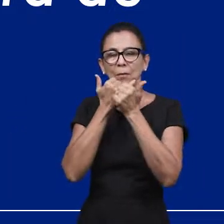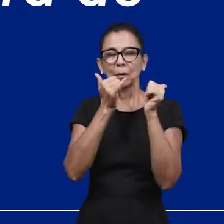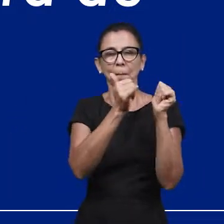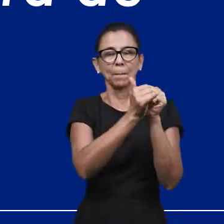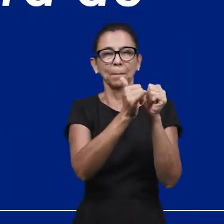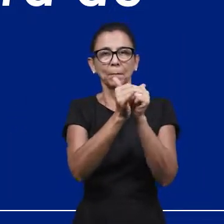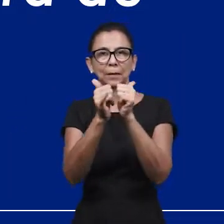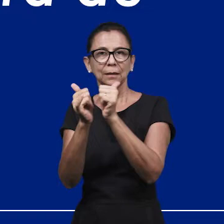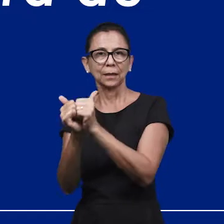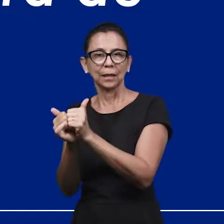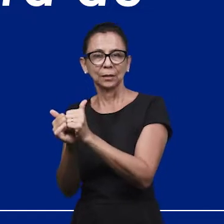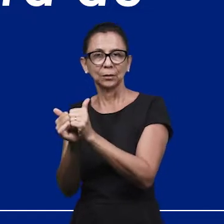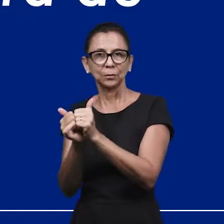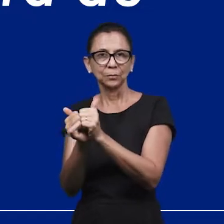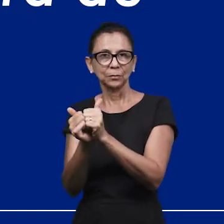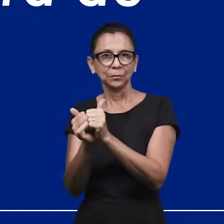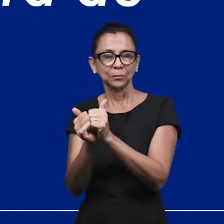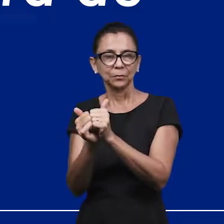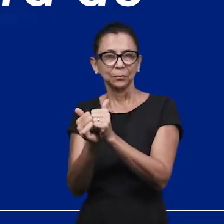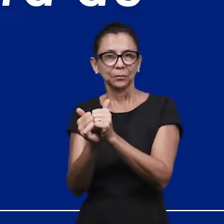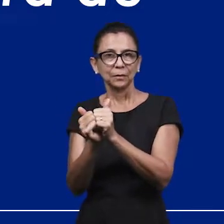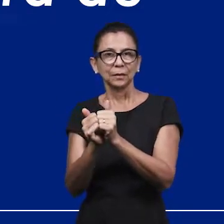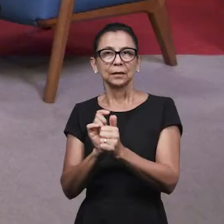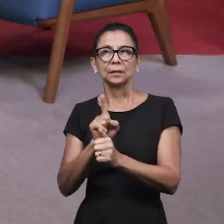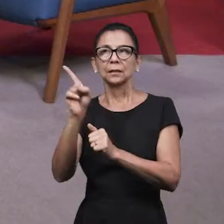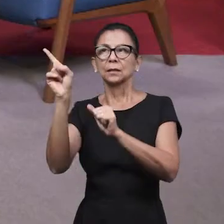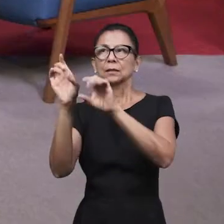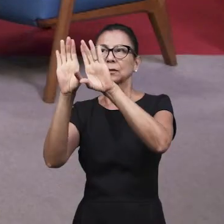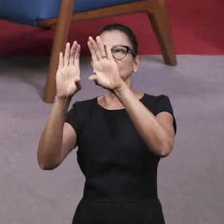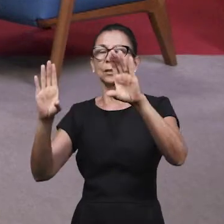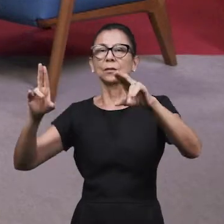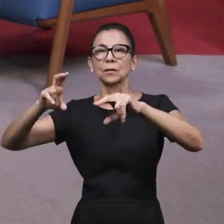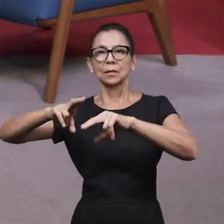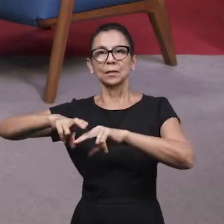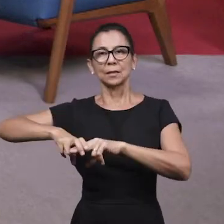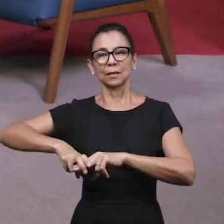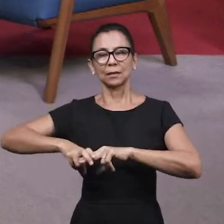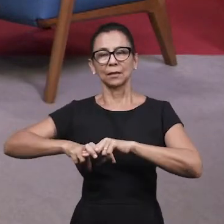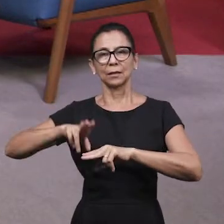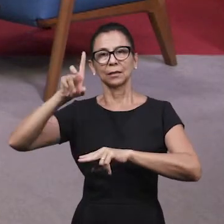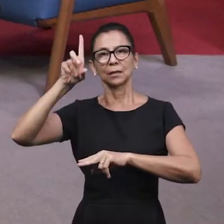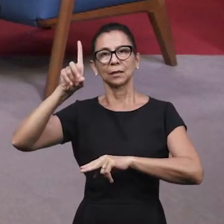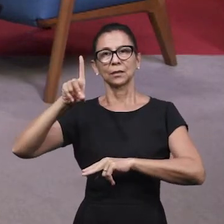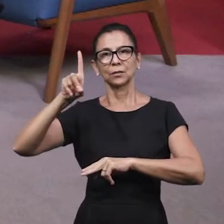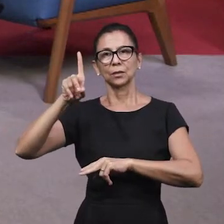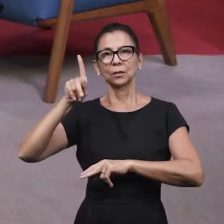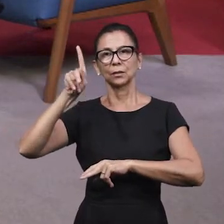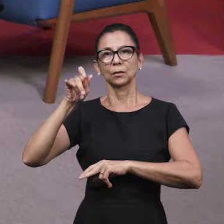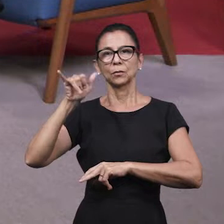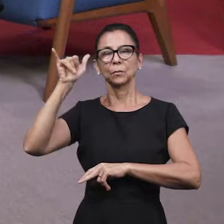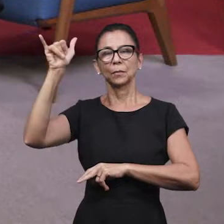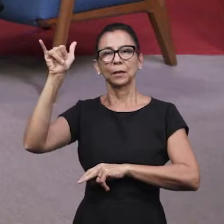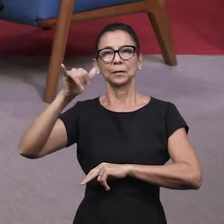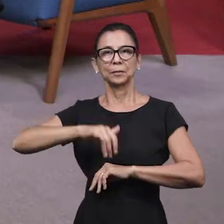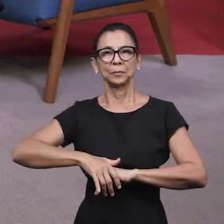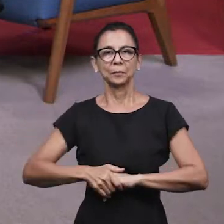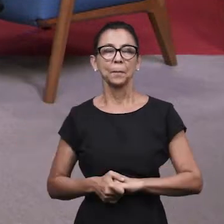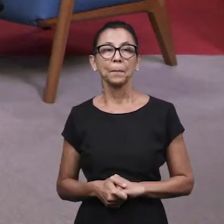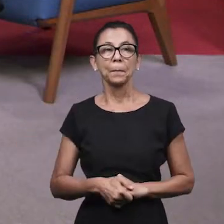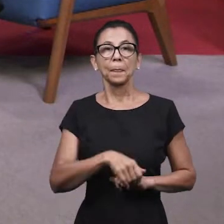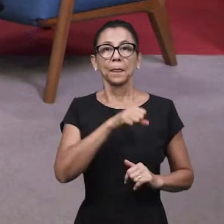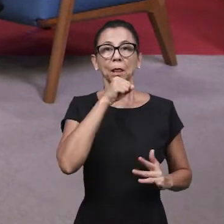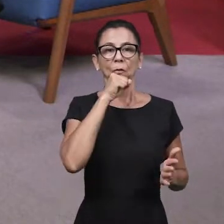Dieu. Alors, Josias, Daniel et tous, à l'Ancien Testament, il y avait des